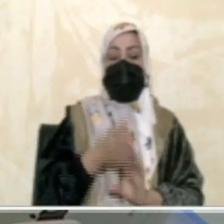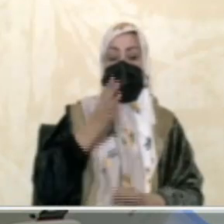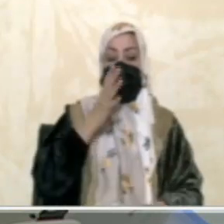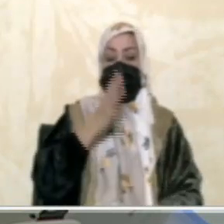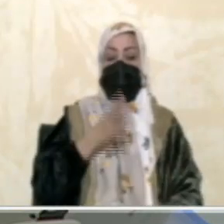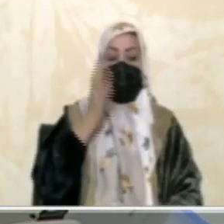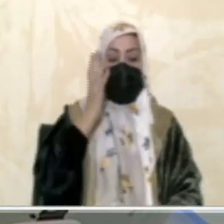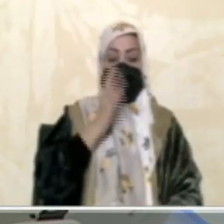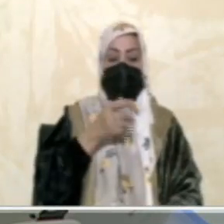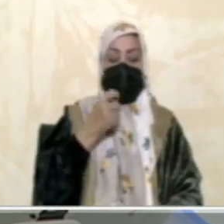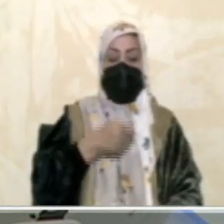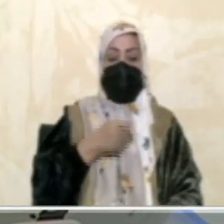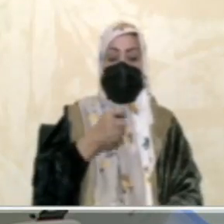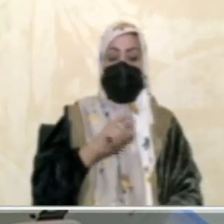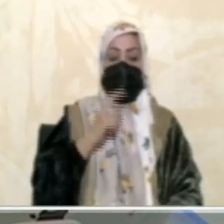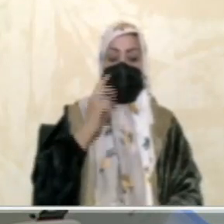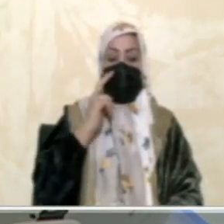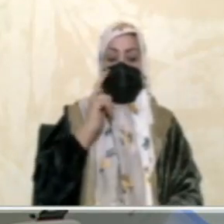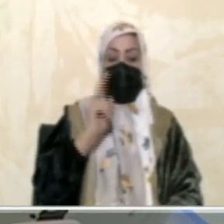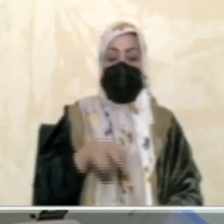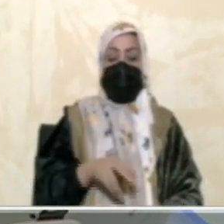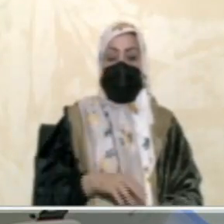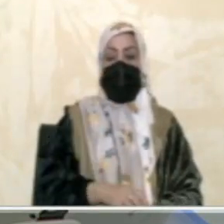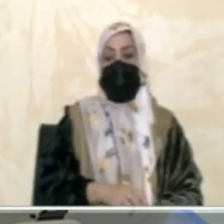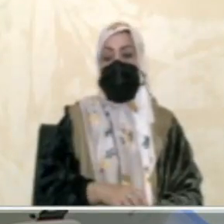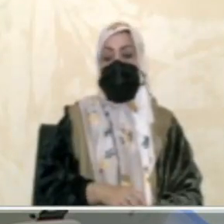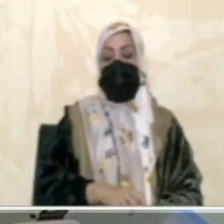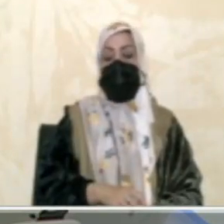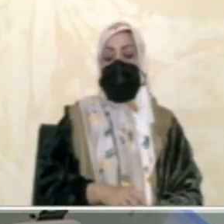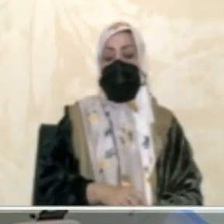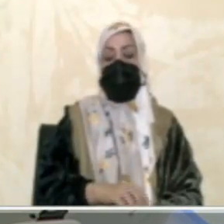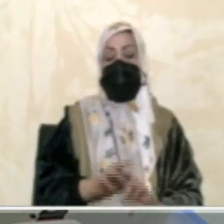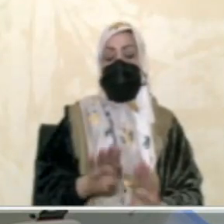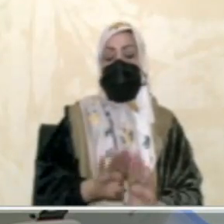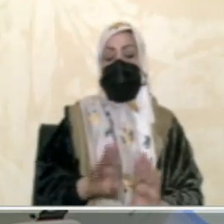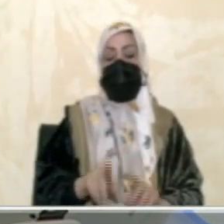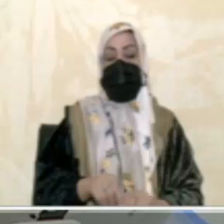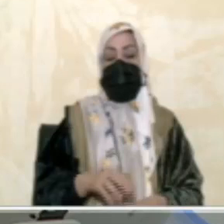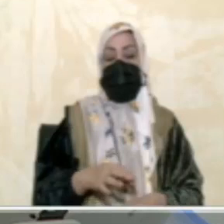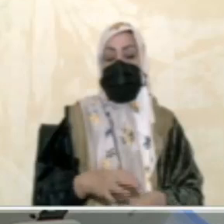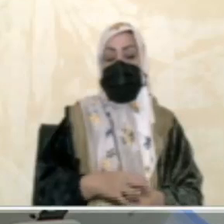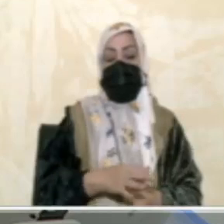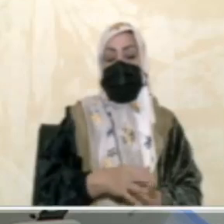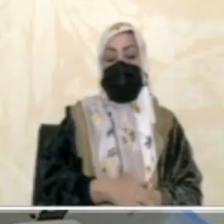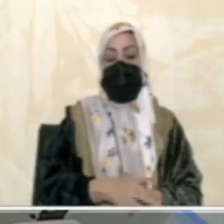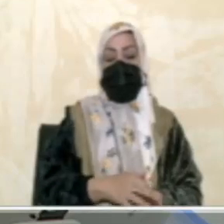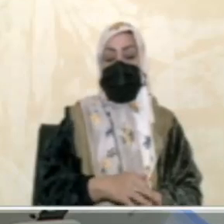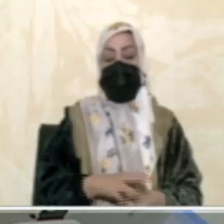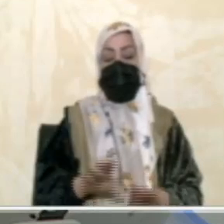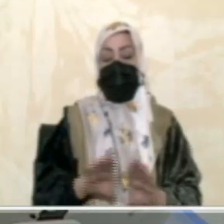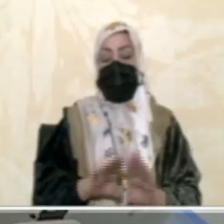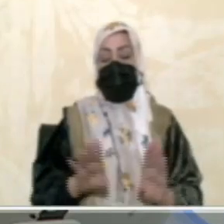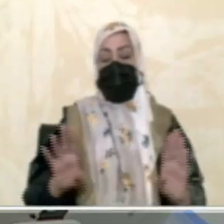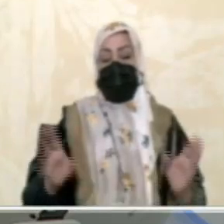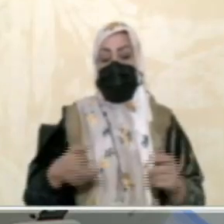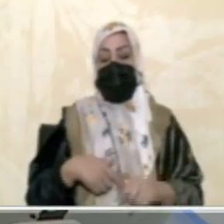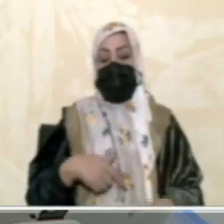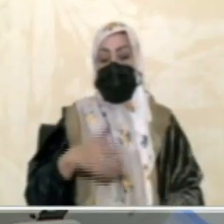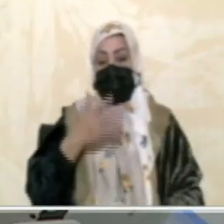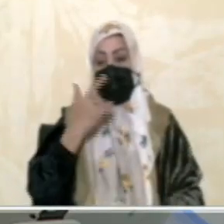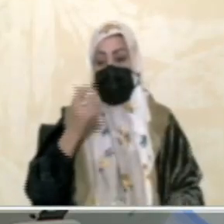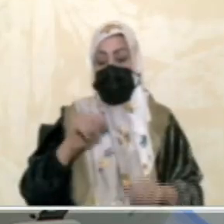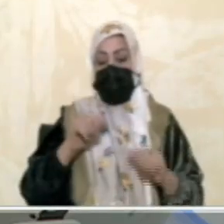منا يلزق كعبه بكعب صاحبه وجمهور العلماء يحملون هذا